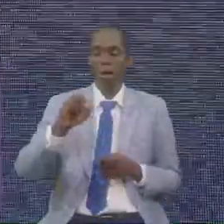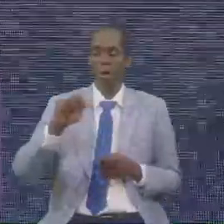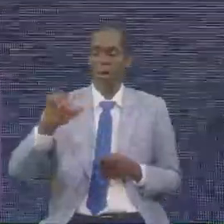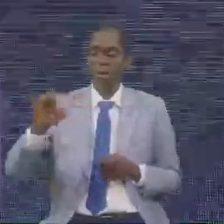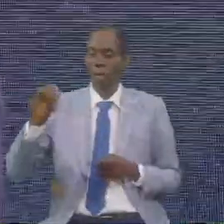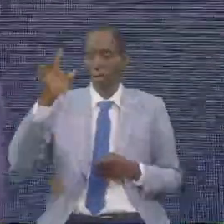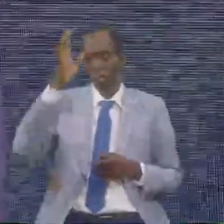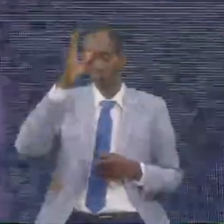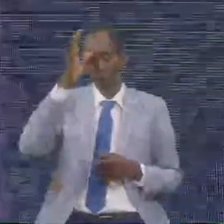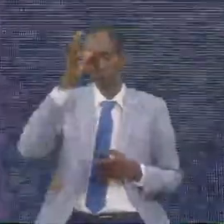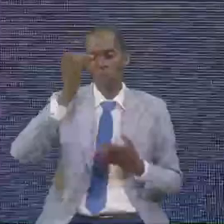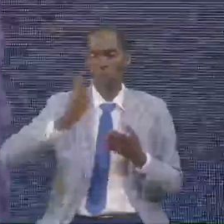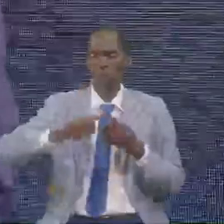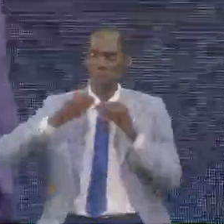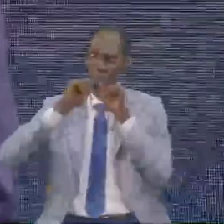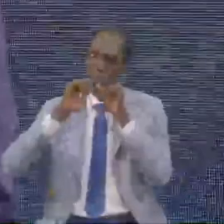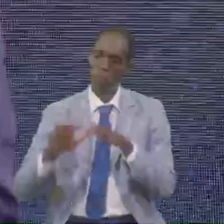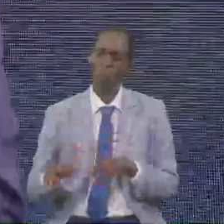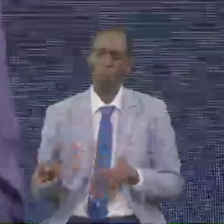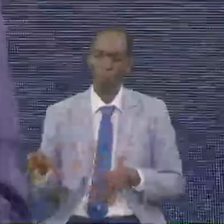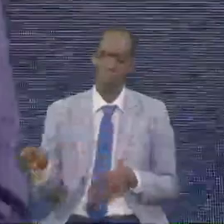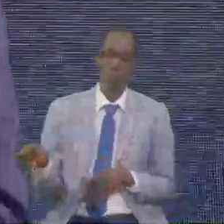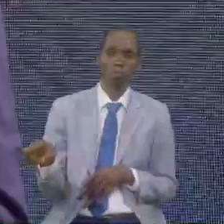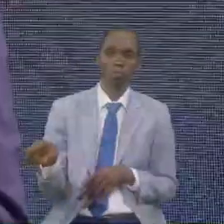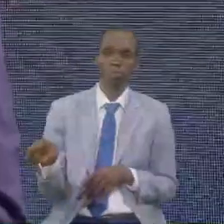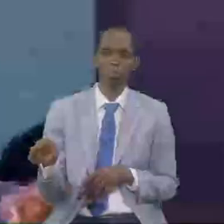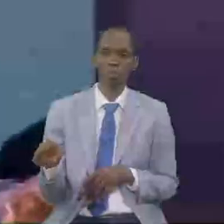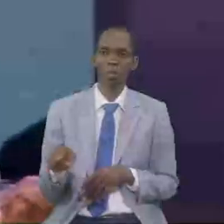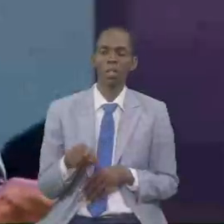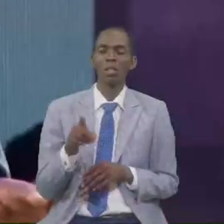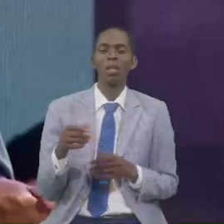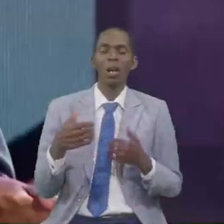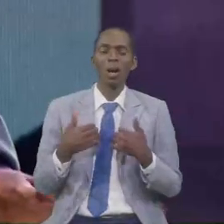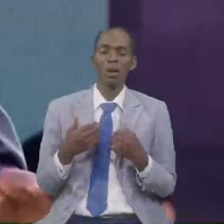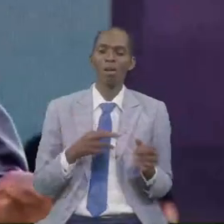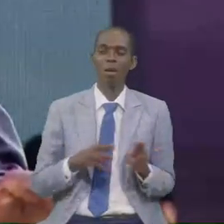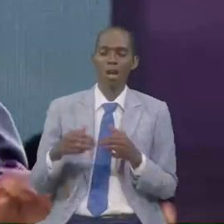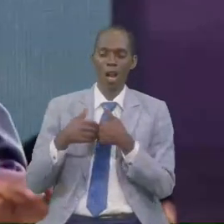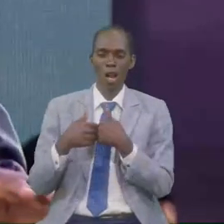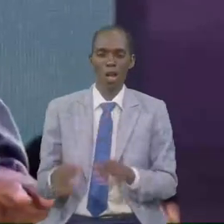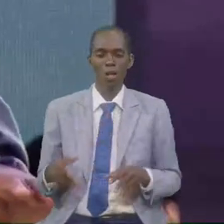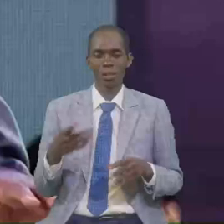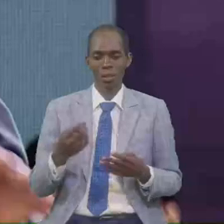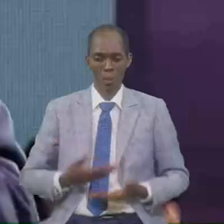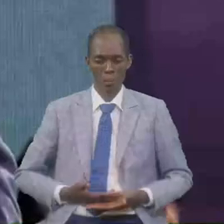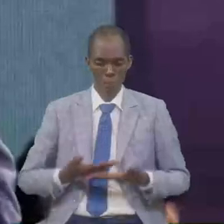Quand Isaac, le père, voulait le bénir, il avait perdu le droit d'aînesse.